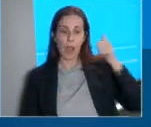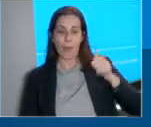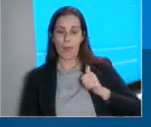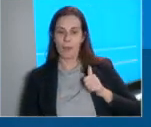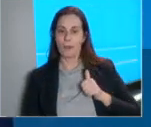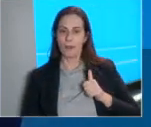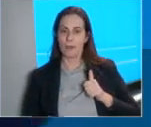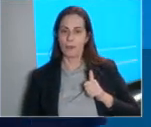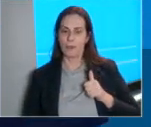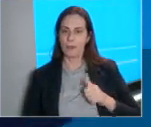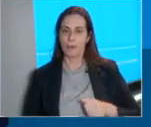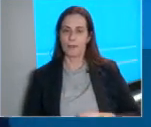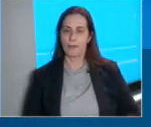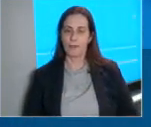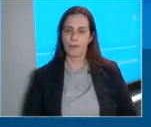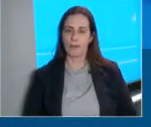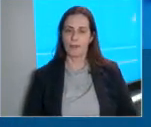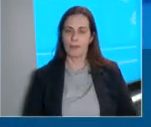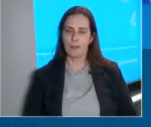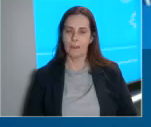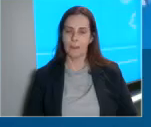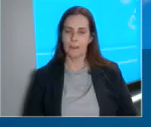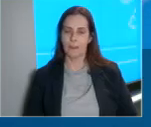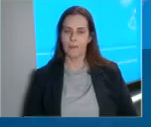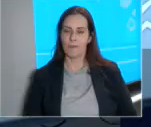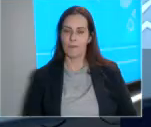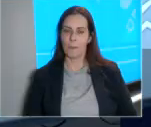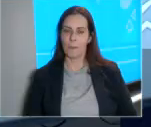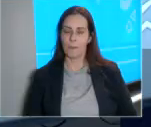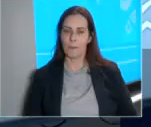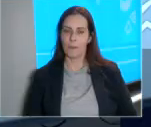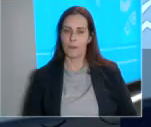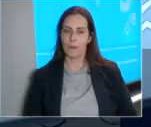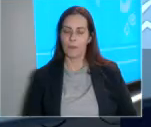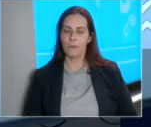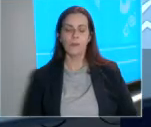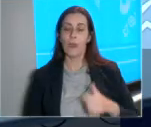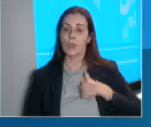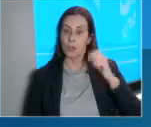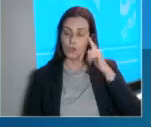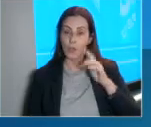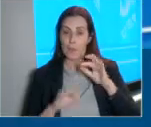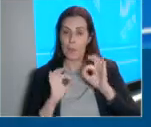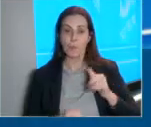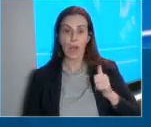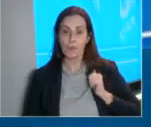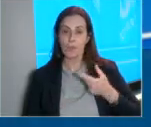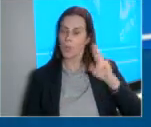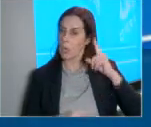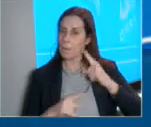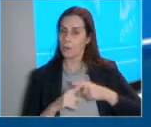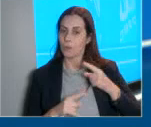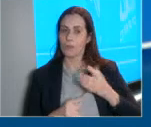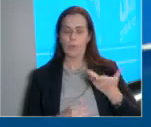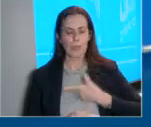אחר. אביב כוכבי, סליחה. אביב כוכבי, ובצדק. אני חושב שבעצם הצבא הרבה יותר מדויק,